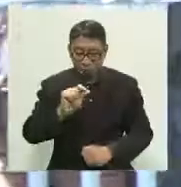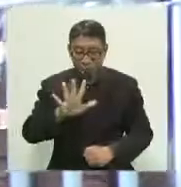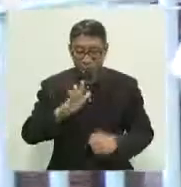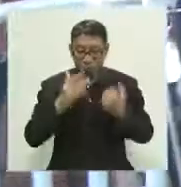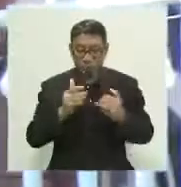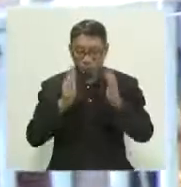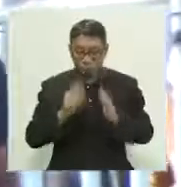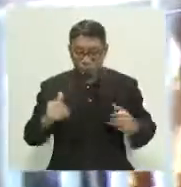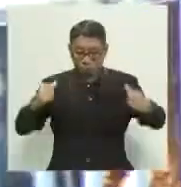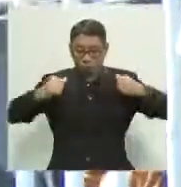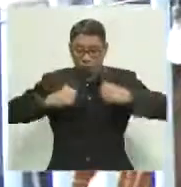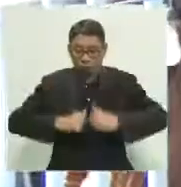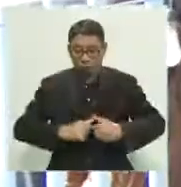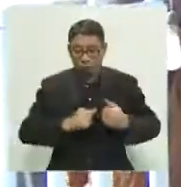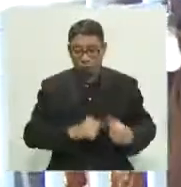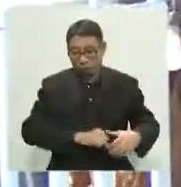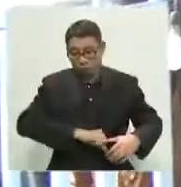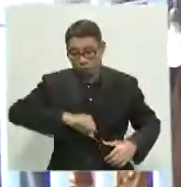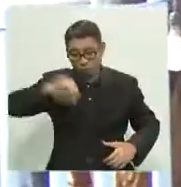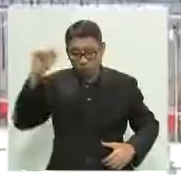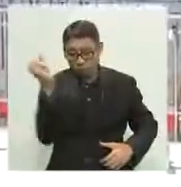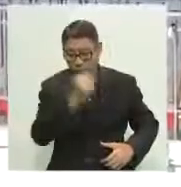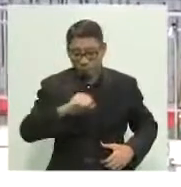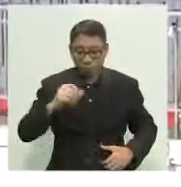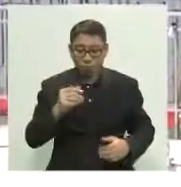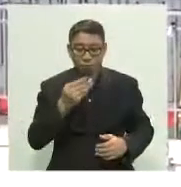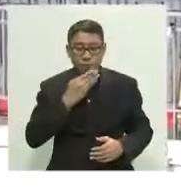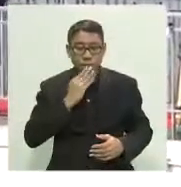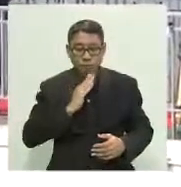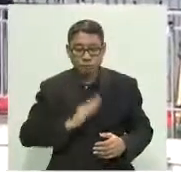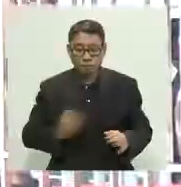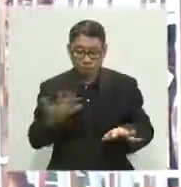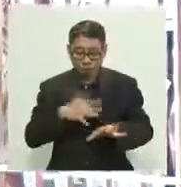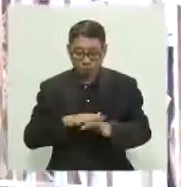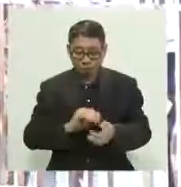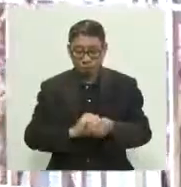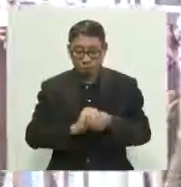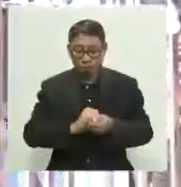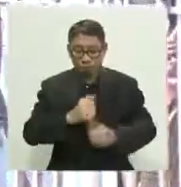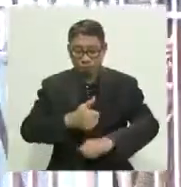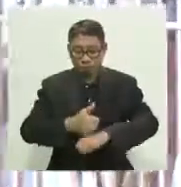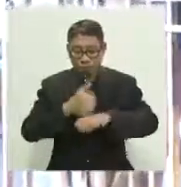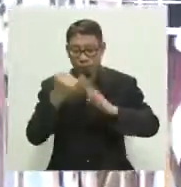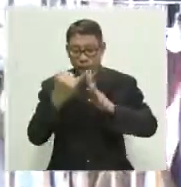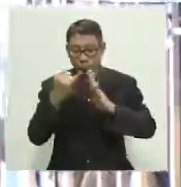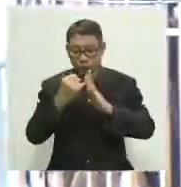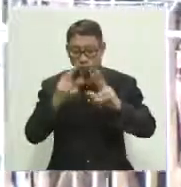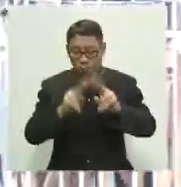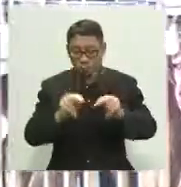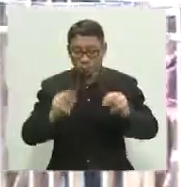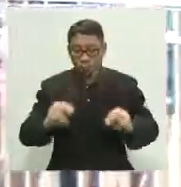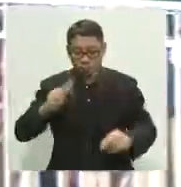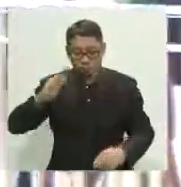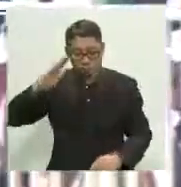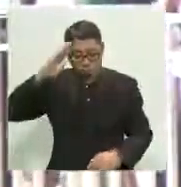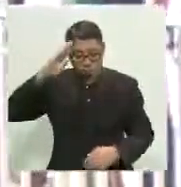อมฝีพายแต่งกายชุดนักรบโบราณเข้าร่วมริ้วขบวนนายพานุย้ำศรีผู้ว่าราชการจังหวัดนนทบุรีและพลเรือโ